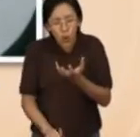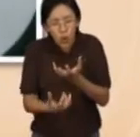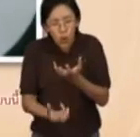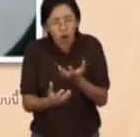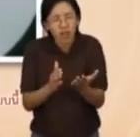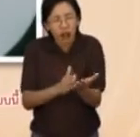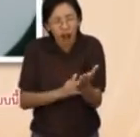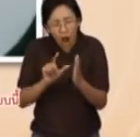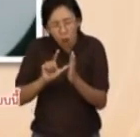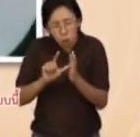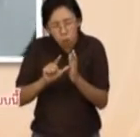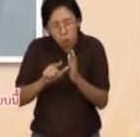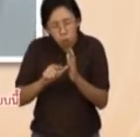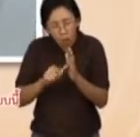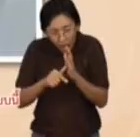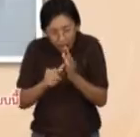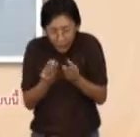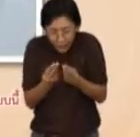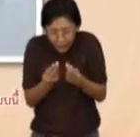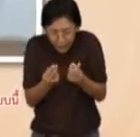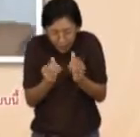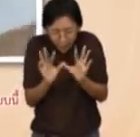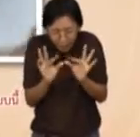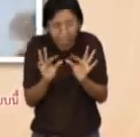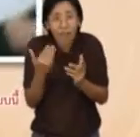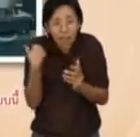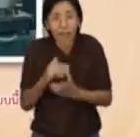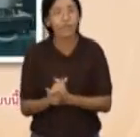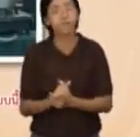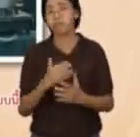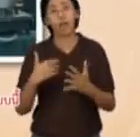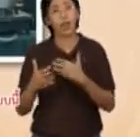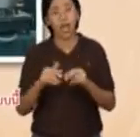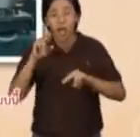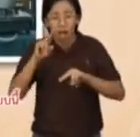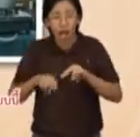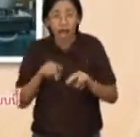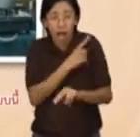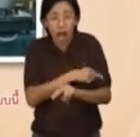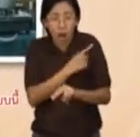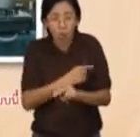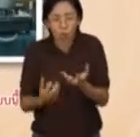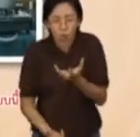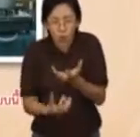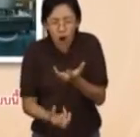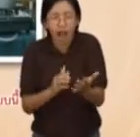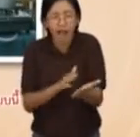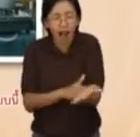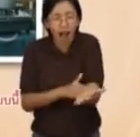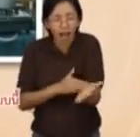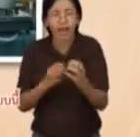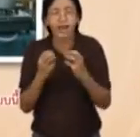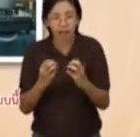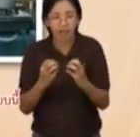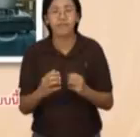ละหรือมันจะเป็นอะไรไหม อ๋อไม่เละครับเพราะไข่นี่ยิ่งต้มยิ่งแข็งครับเน ี่ ยลักษณะจะออกมาเป็นอย่างนี้นะฮะลูกลอกน ะคร ับ